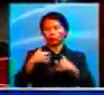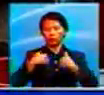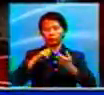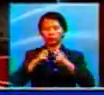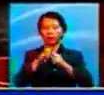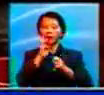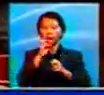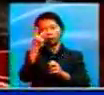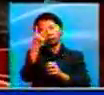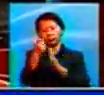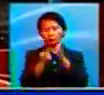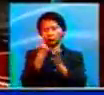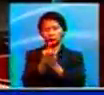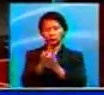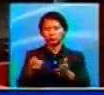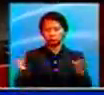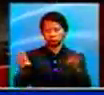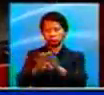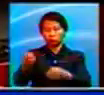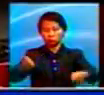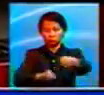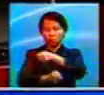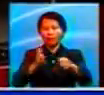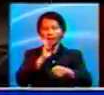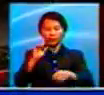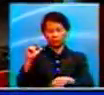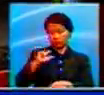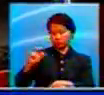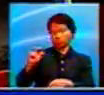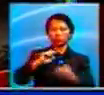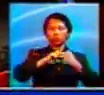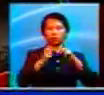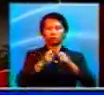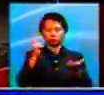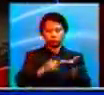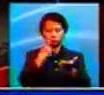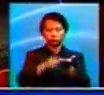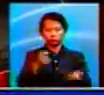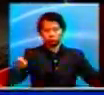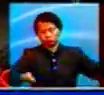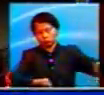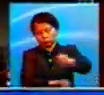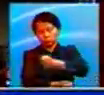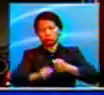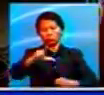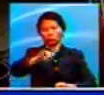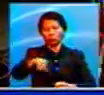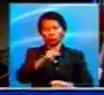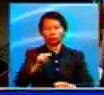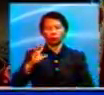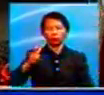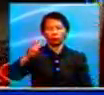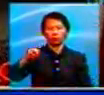beberapa jam. Tambahnya, catuan bekalan air di sekitar Gombak juga berhadapan dengan kekerapan penutupan loji rawatan air Wangsa